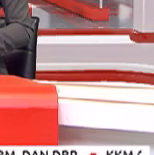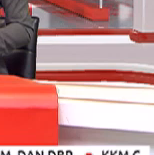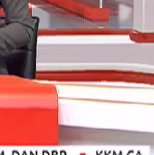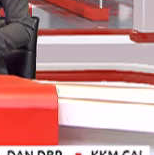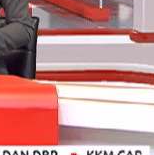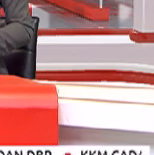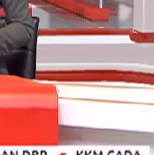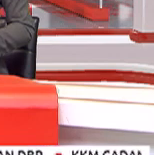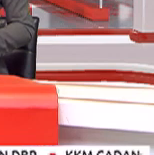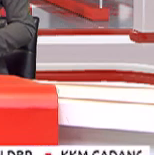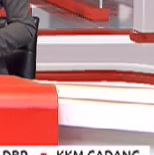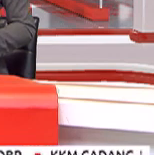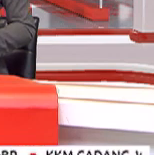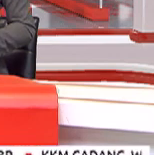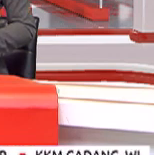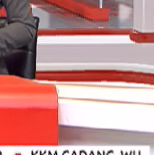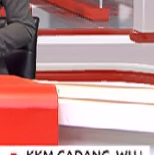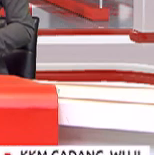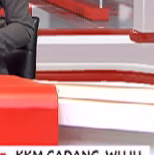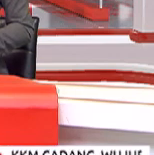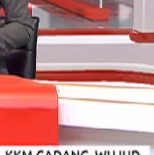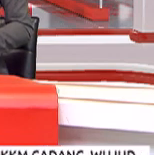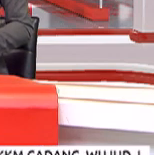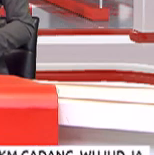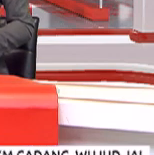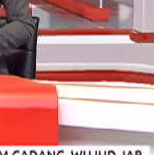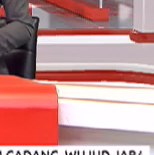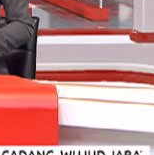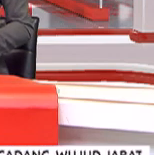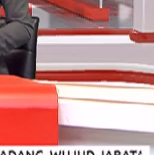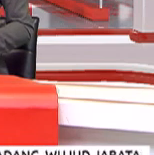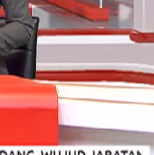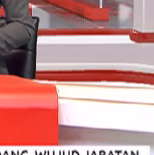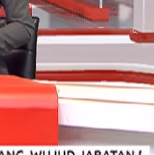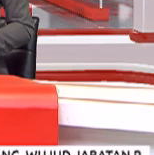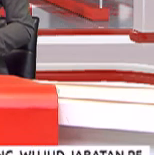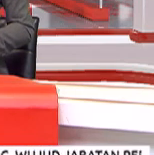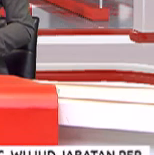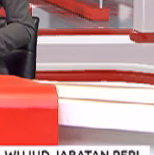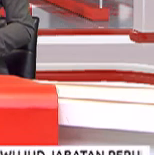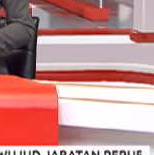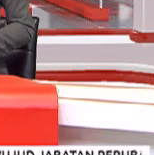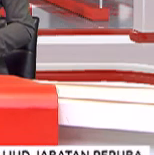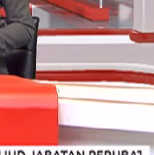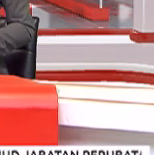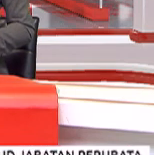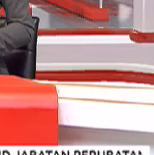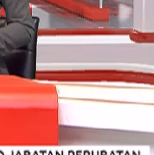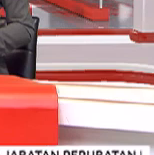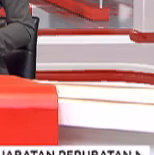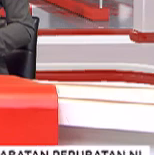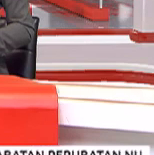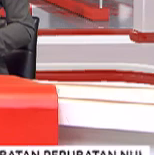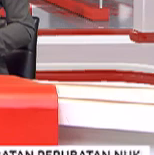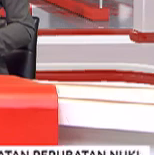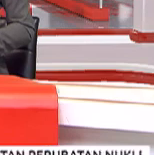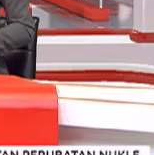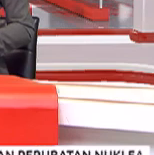Saudara, Nasional 8 edisi Rabu 31 Julai berakhir di sini. Layari Facebook Berita RTM dan YouTube rasmi Berita Nasional